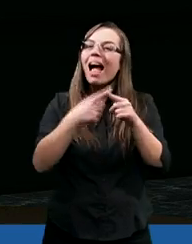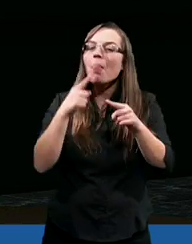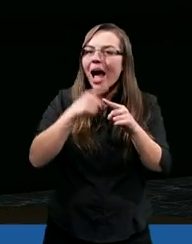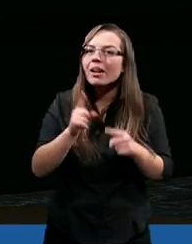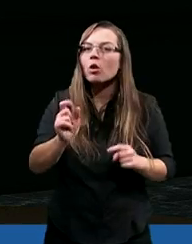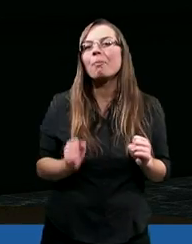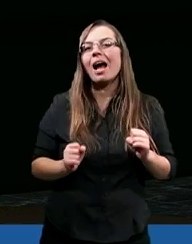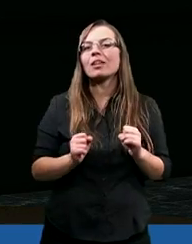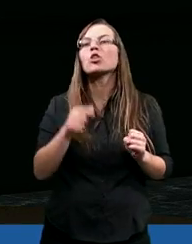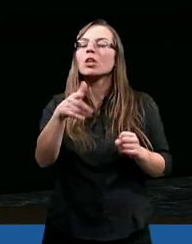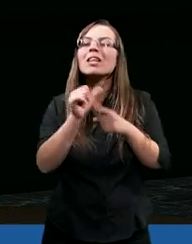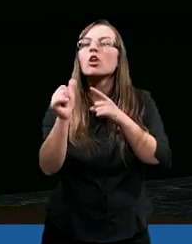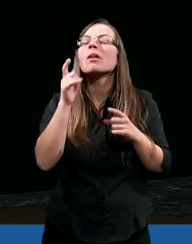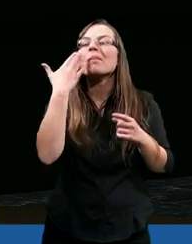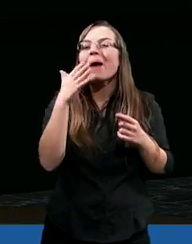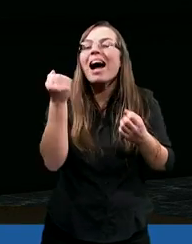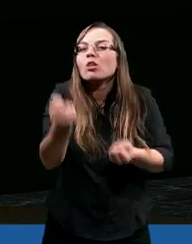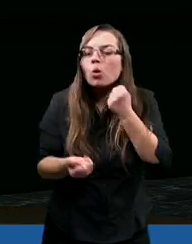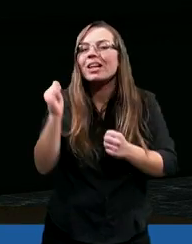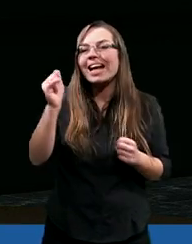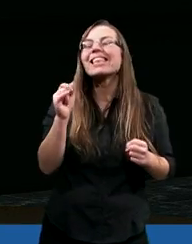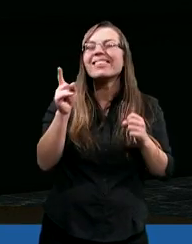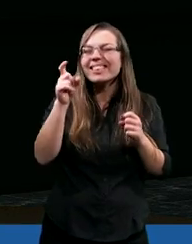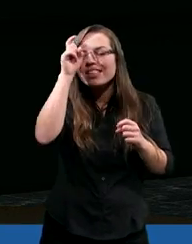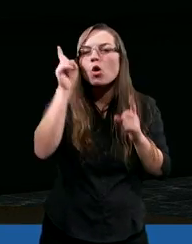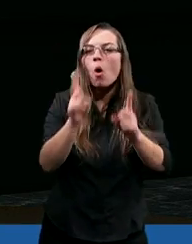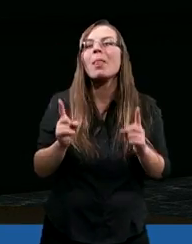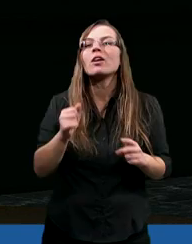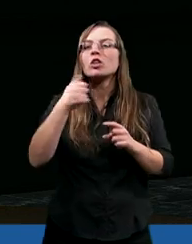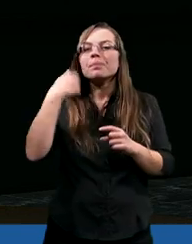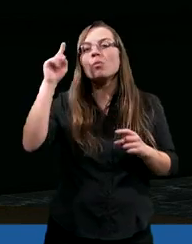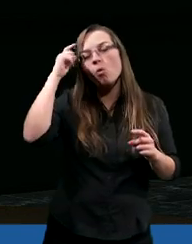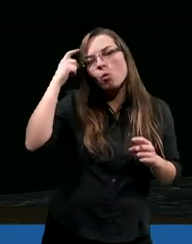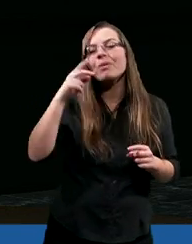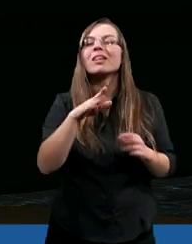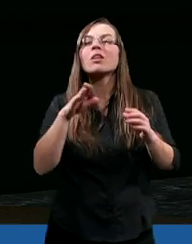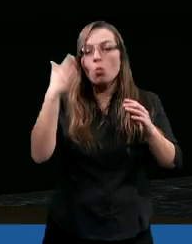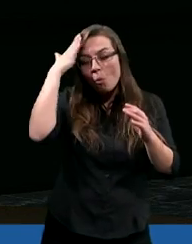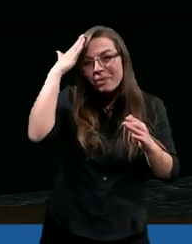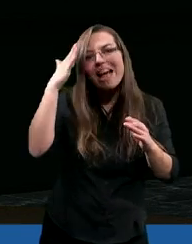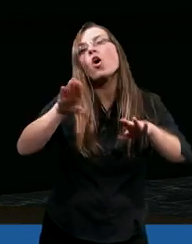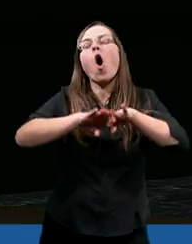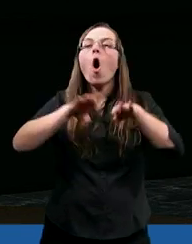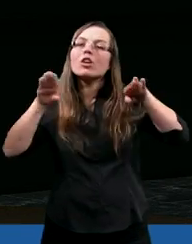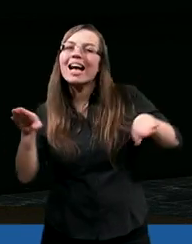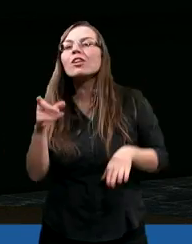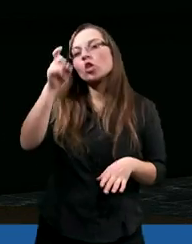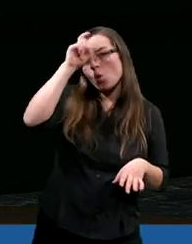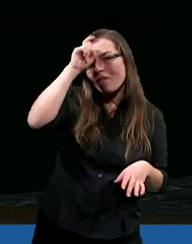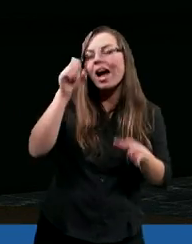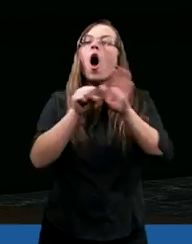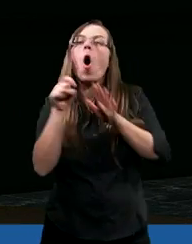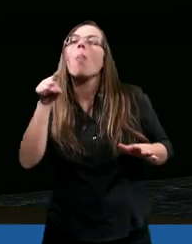i chyba to bardzo jest trudne i istotne, żeby umieć oddzielić człowieka